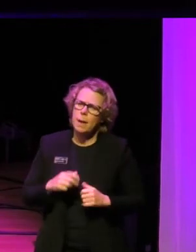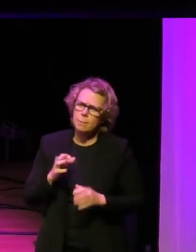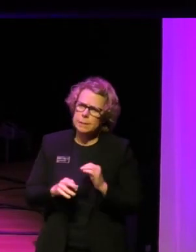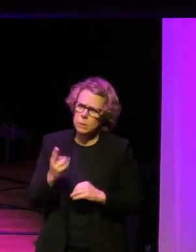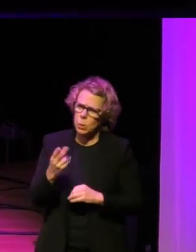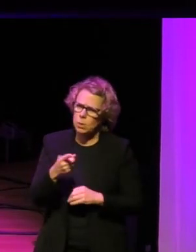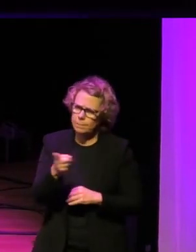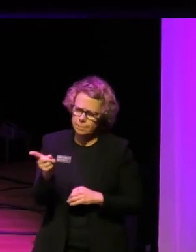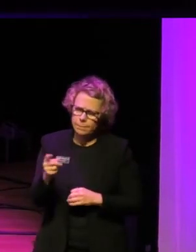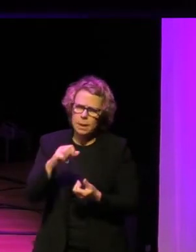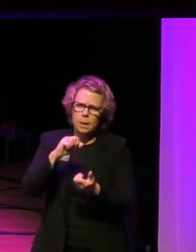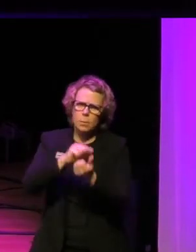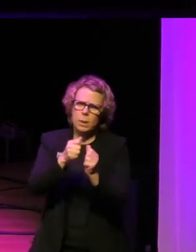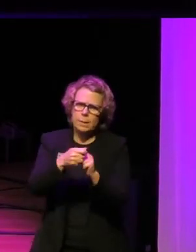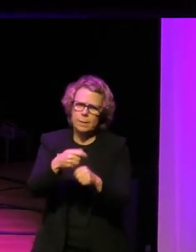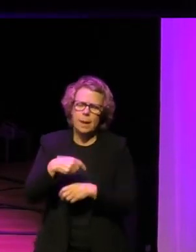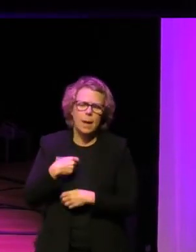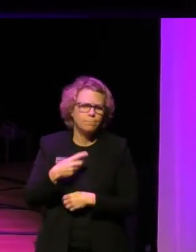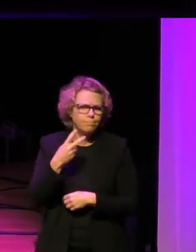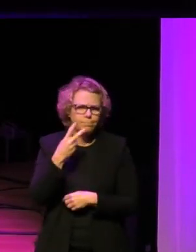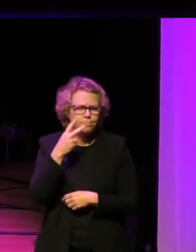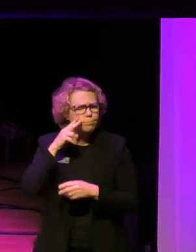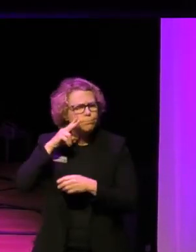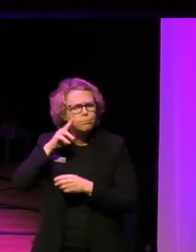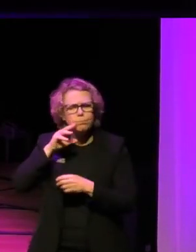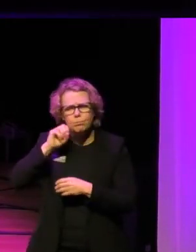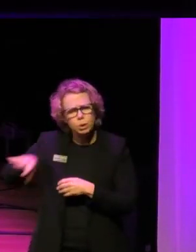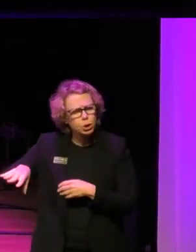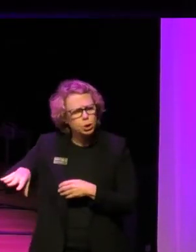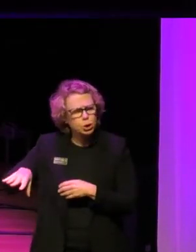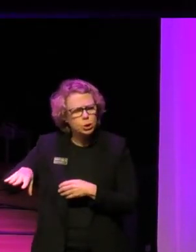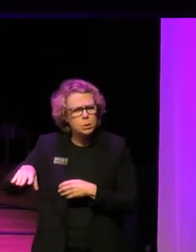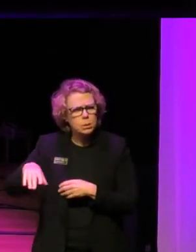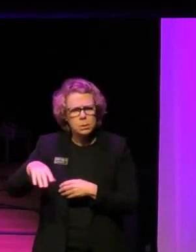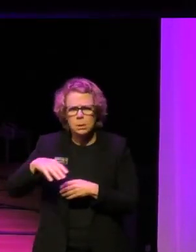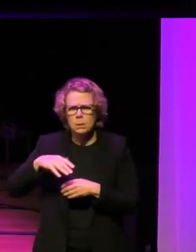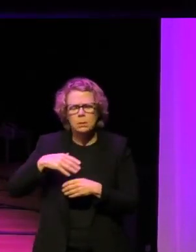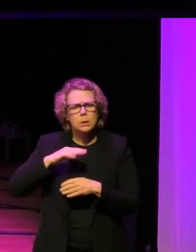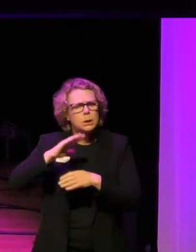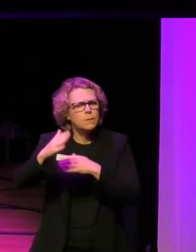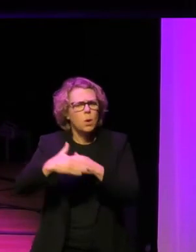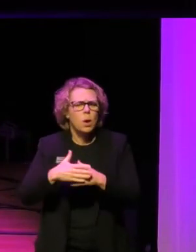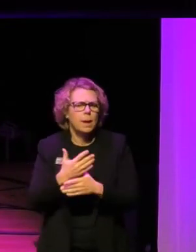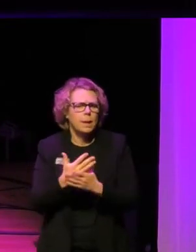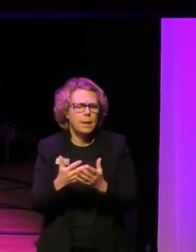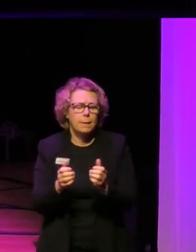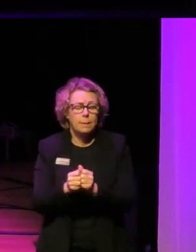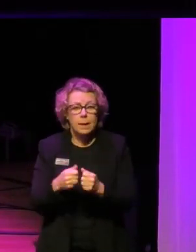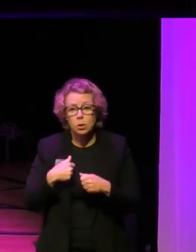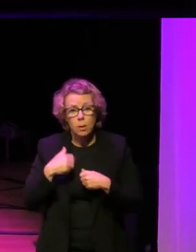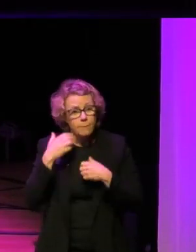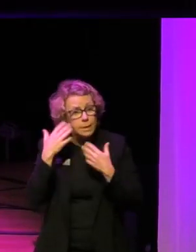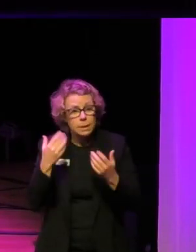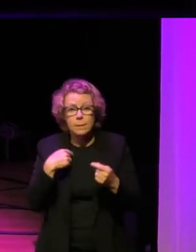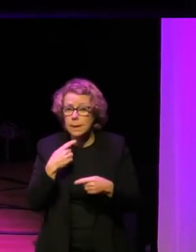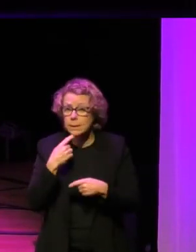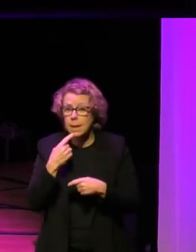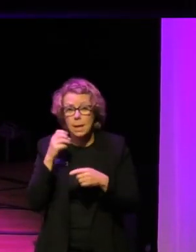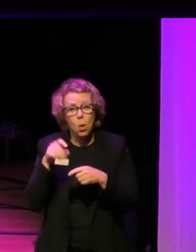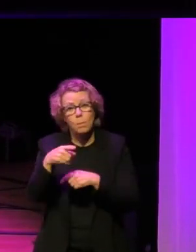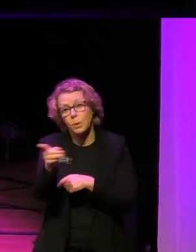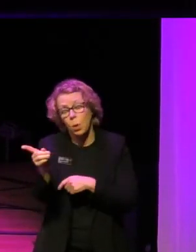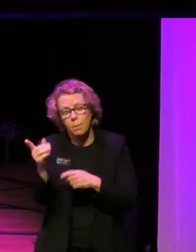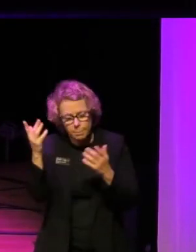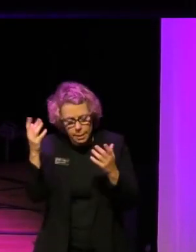de politikerna vänder oss med ryggen och de svarar ingenting. Mm. Fortfarande, de bara, alltså, jag vet inte vad jag ska säga om